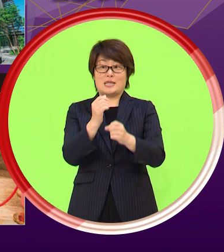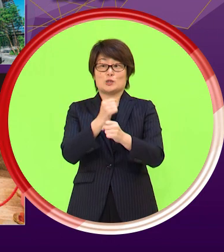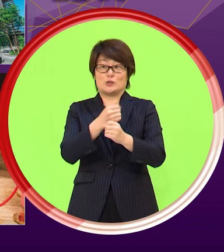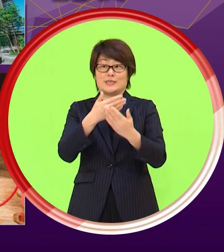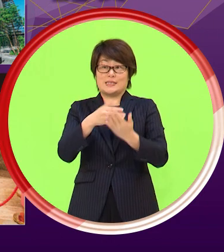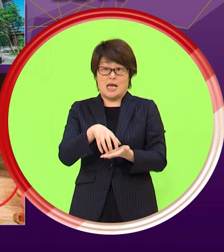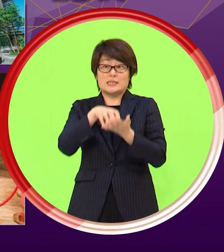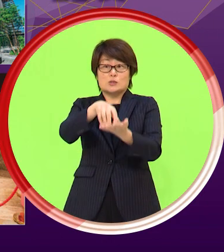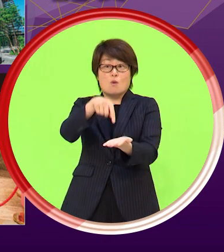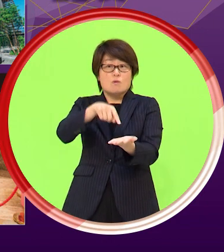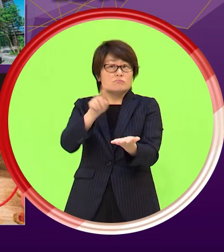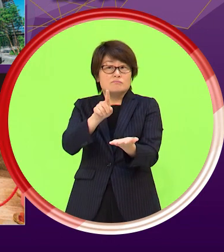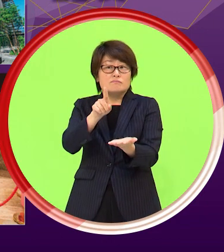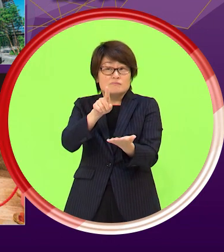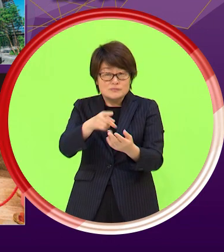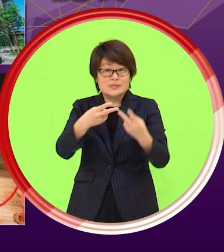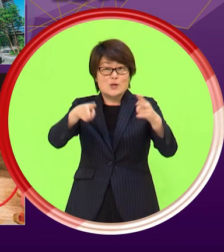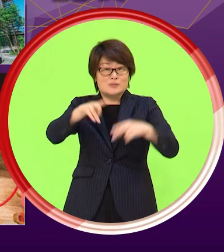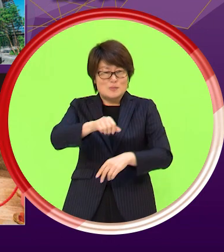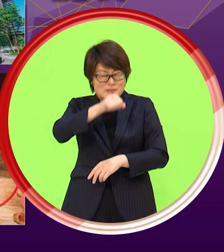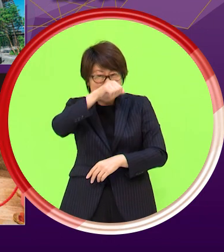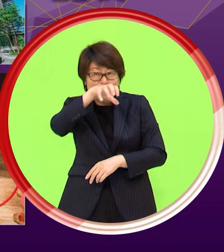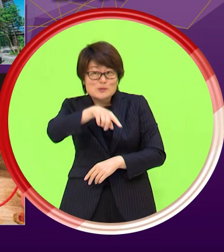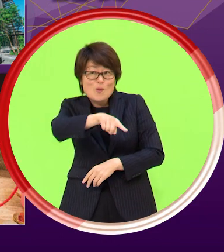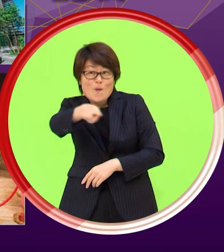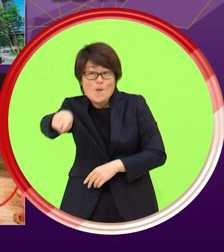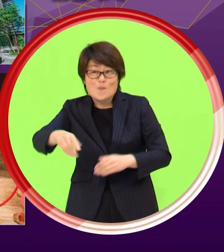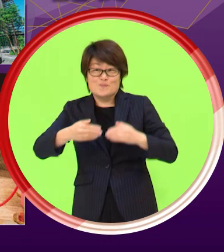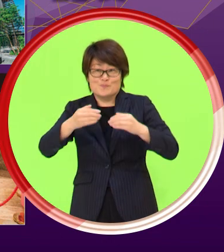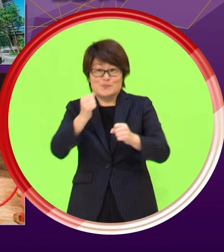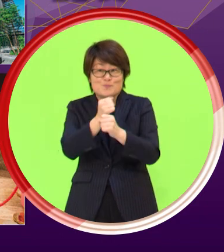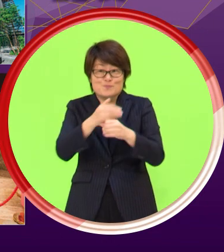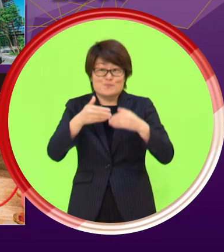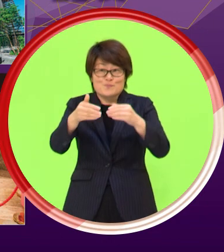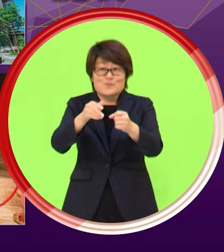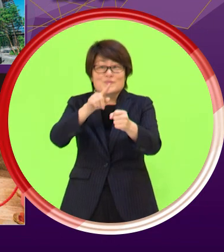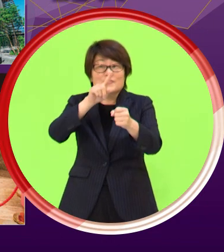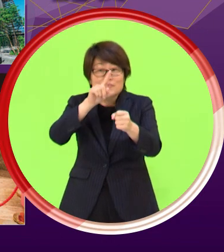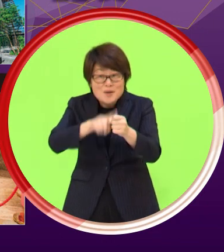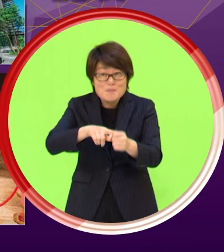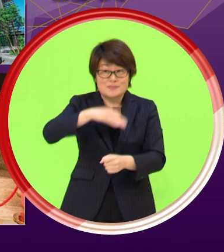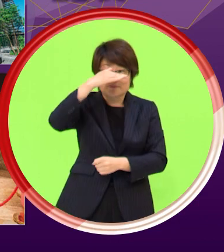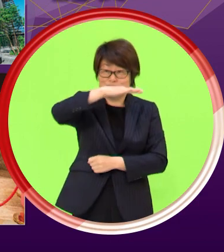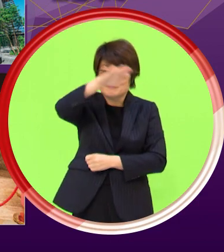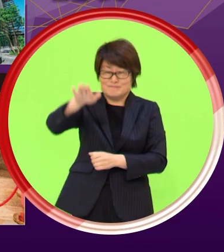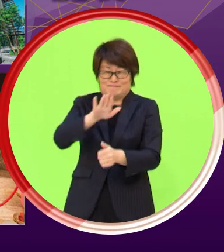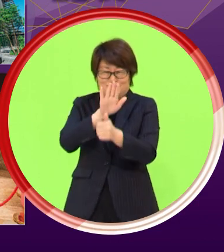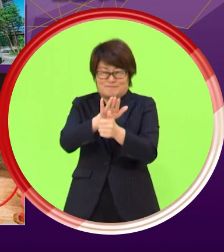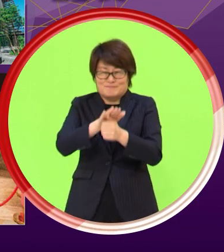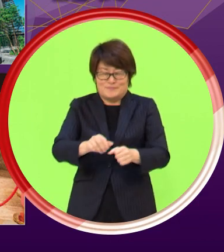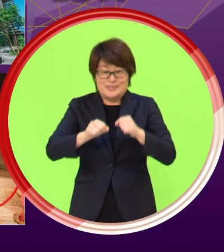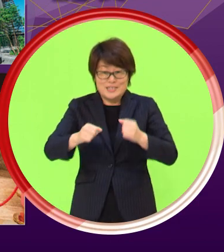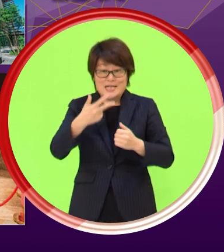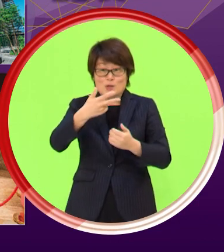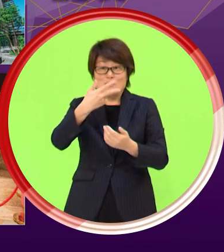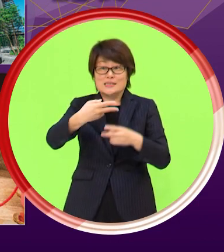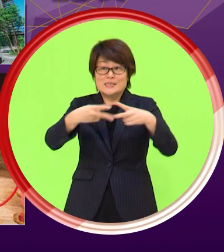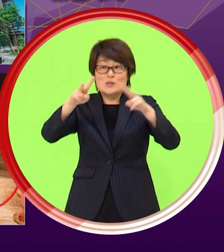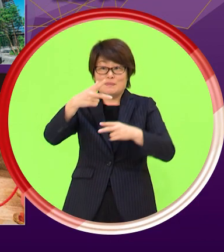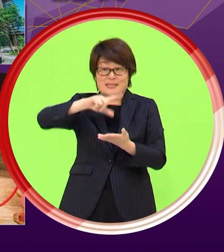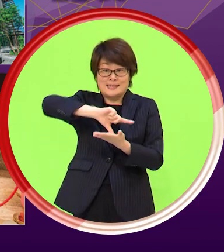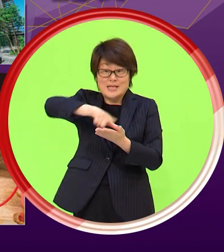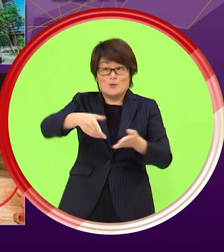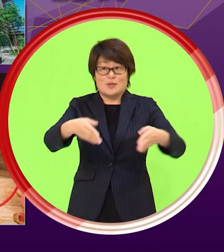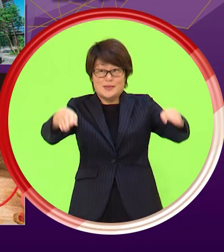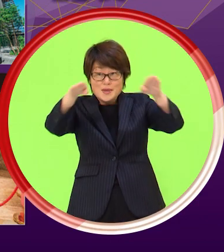広島まちづくりデザイン賞では、魅力あるまちづくりを進めるために良好な景観づくりに貢献している